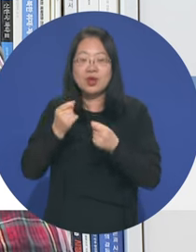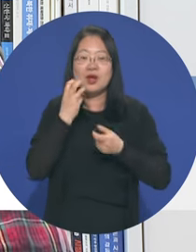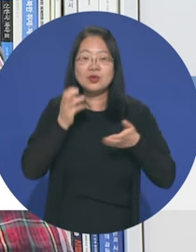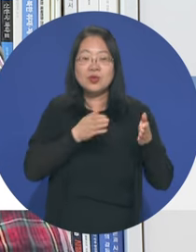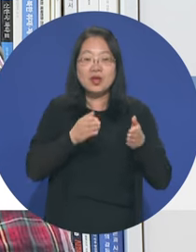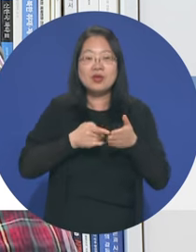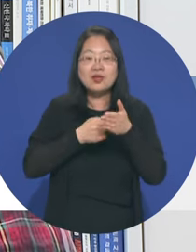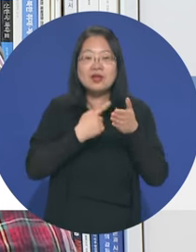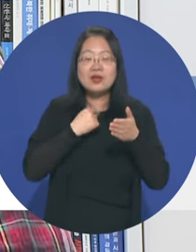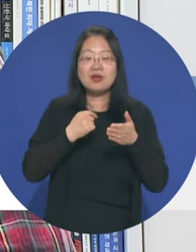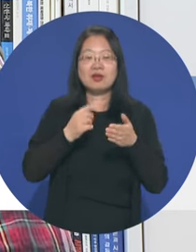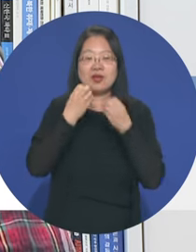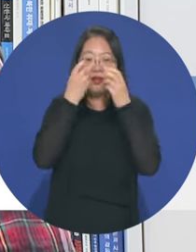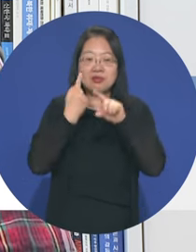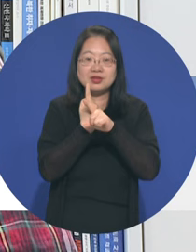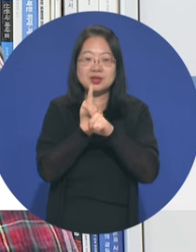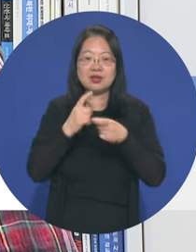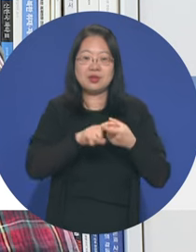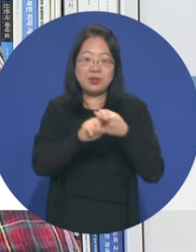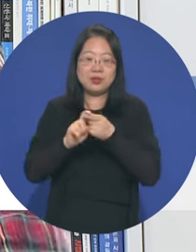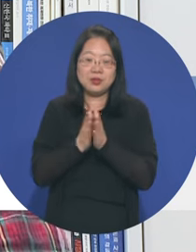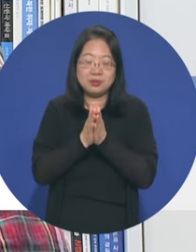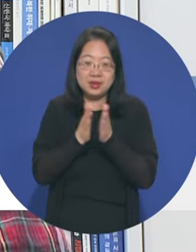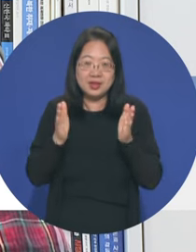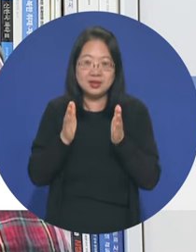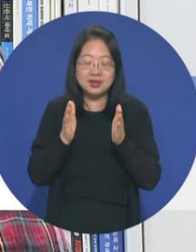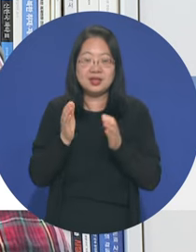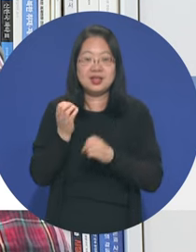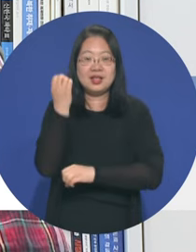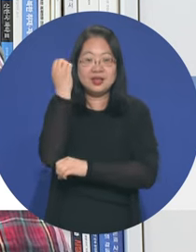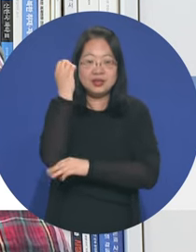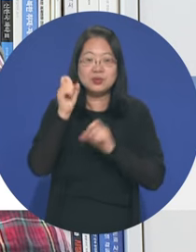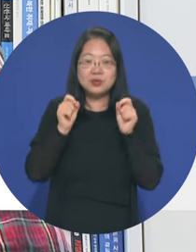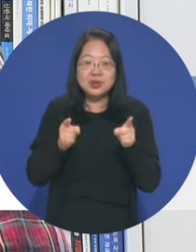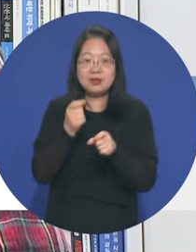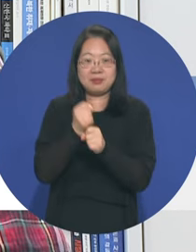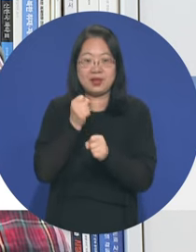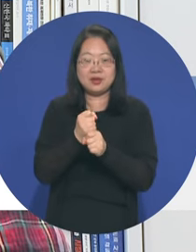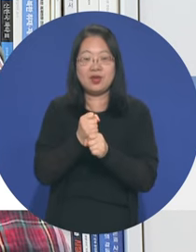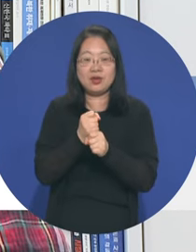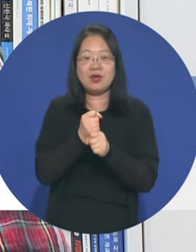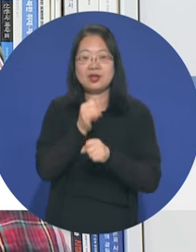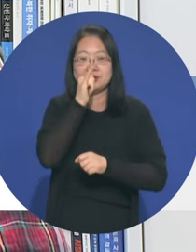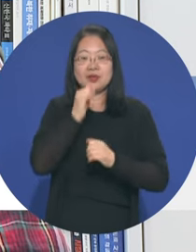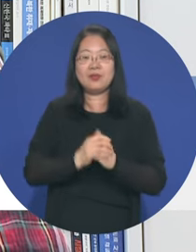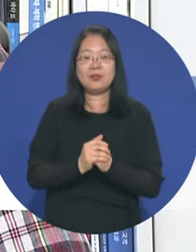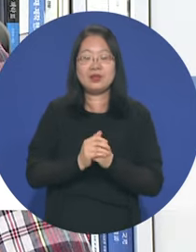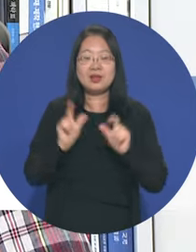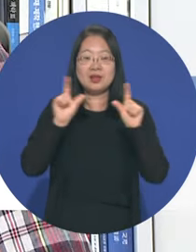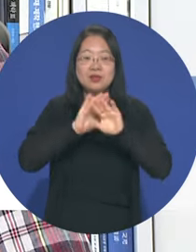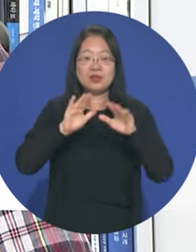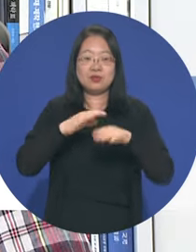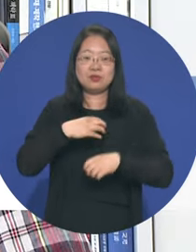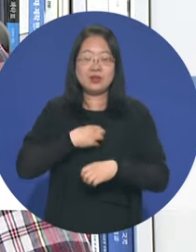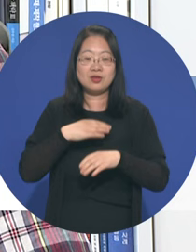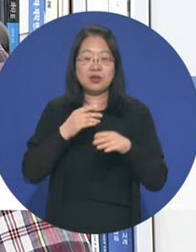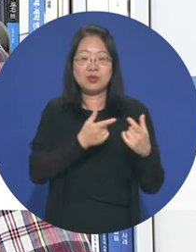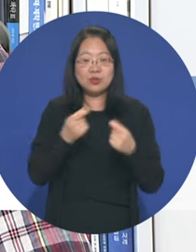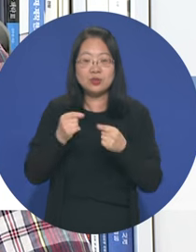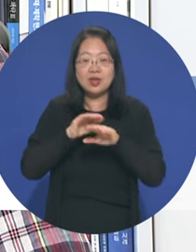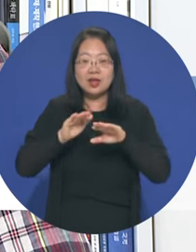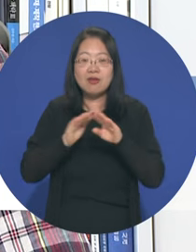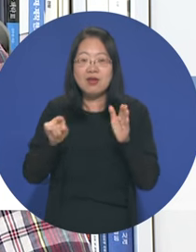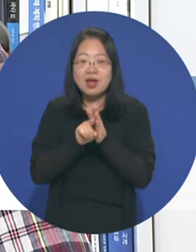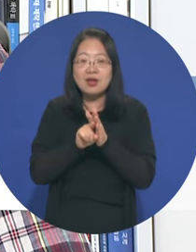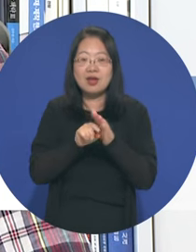경기도가 주장해왔던 혁신 동맹을 출발하는 그런 단초를 마련했다는 점에서 큰 성과이고요. 기후 위기에 공동으로